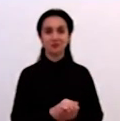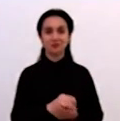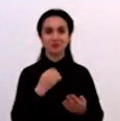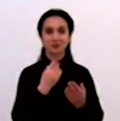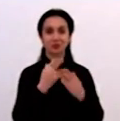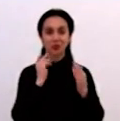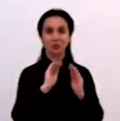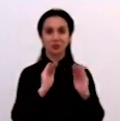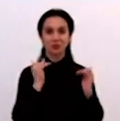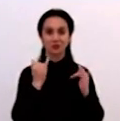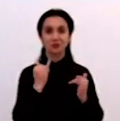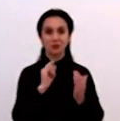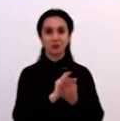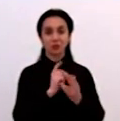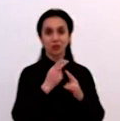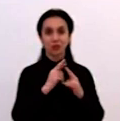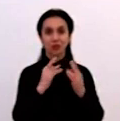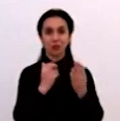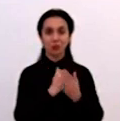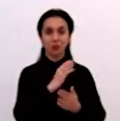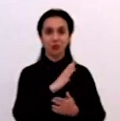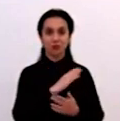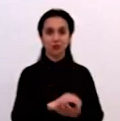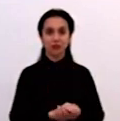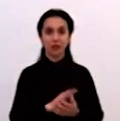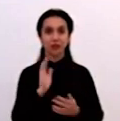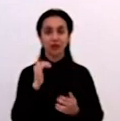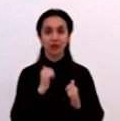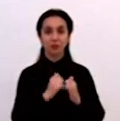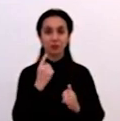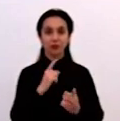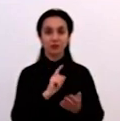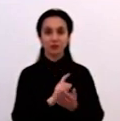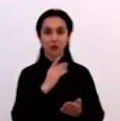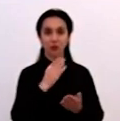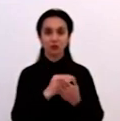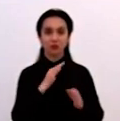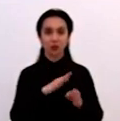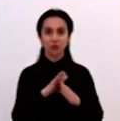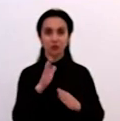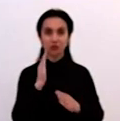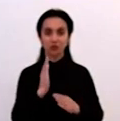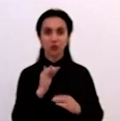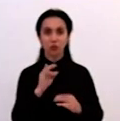Aziz o'quvchilar, bugungi vazifalarimiz shulardan iborat edi. Har bir vazifani o'z vaqtida bajarib,